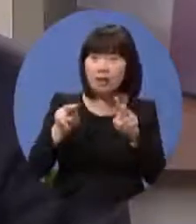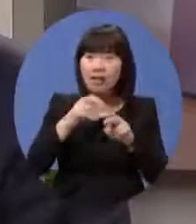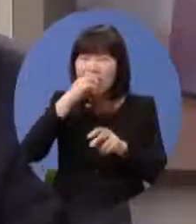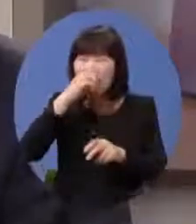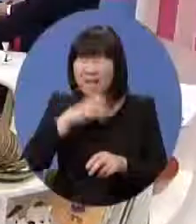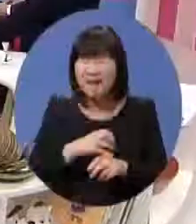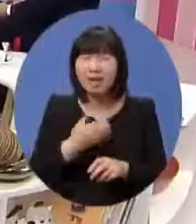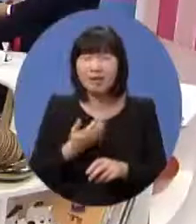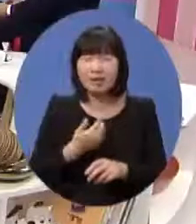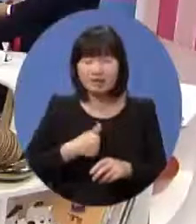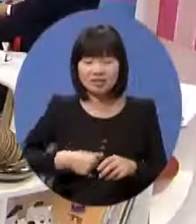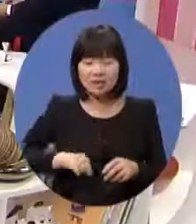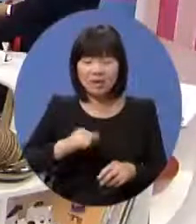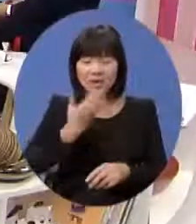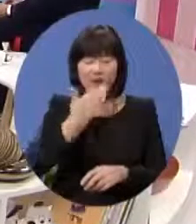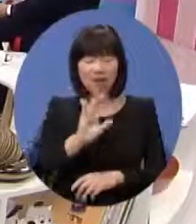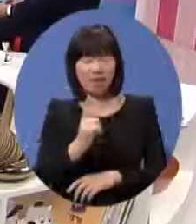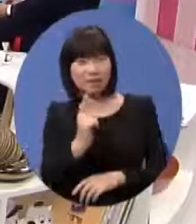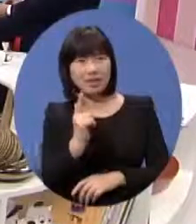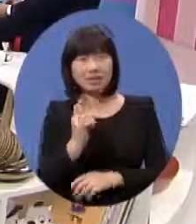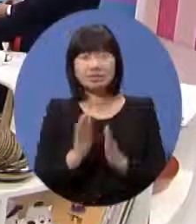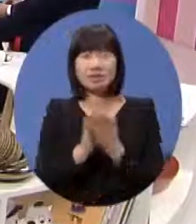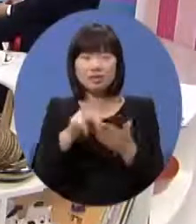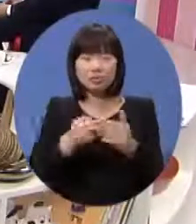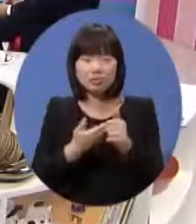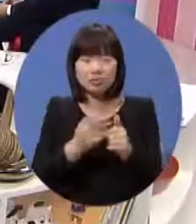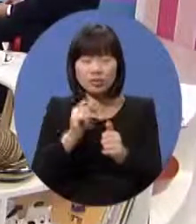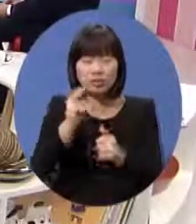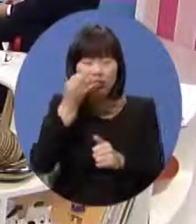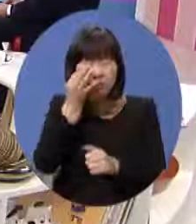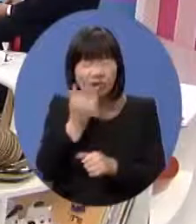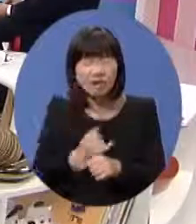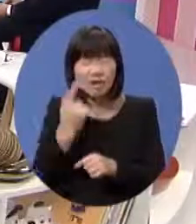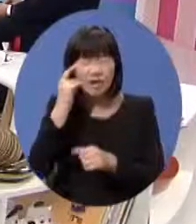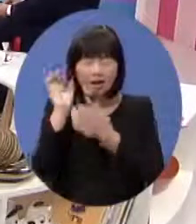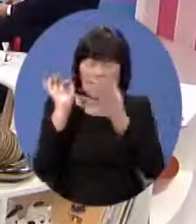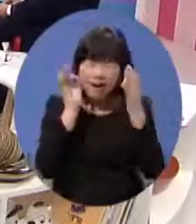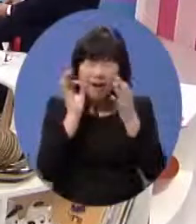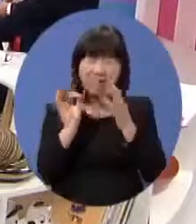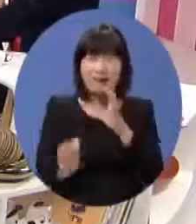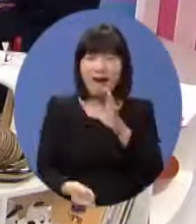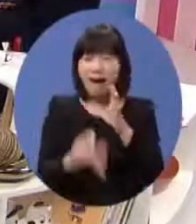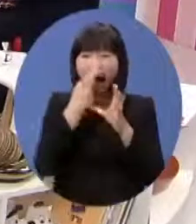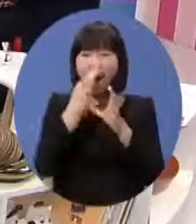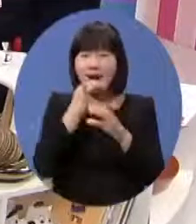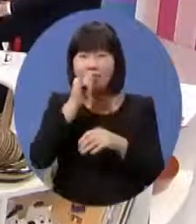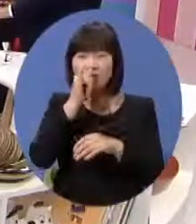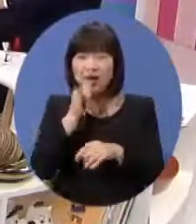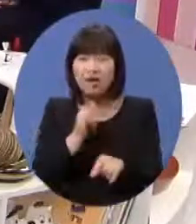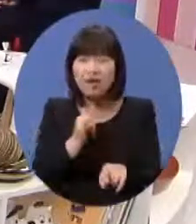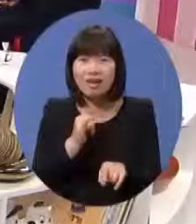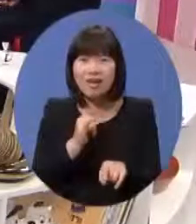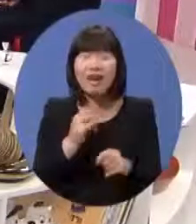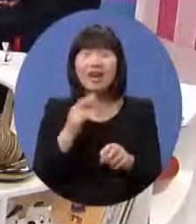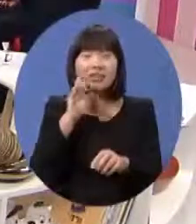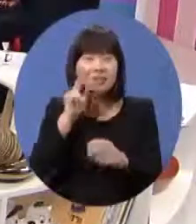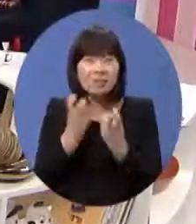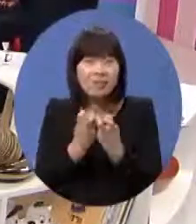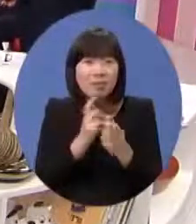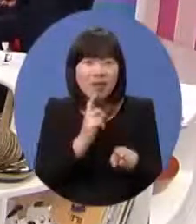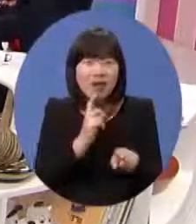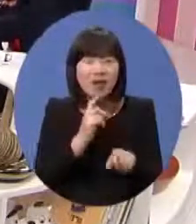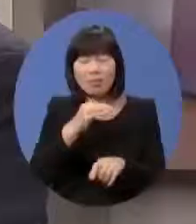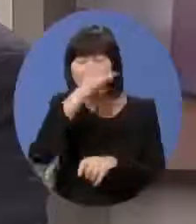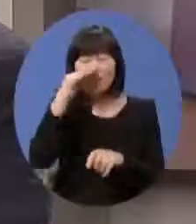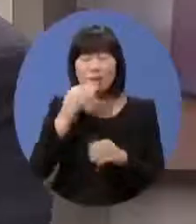그냥 아이가 하도 안 먹으니까 책을 읽어주거나 TV를 보여주면서 정신을 산만하게 해서 입에 쑥 집어넣고 이랬거든요. 그렇게 하면 돼. 틀린 방법이군요. 정상적인